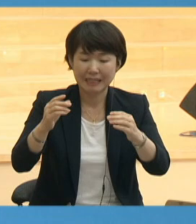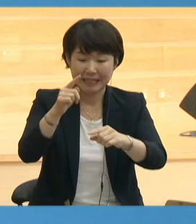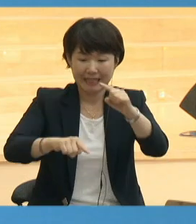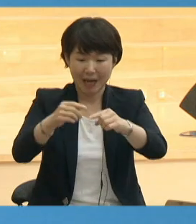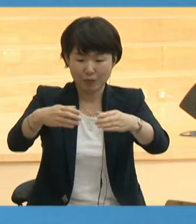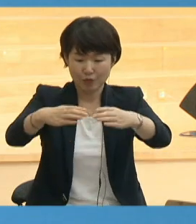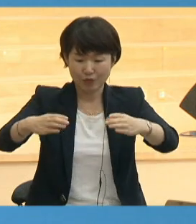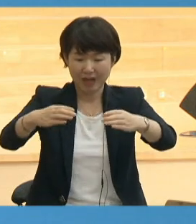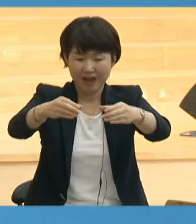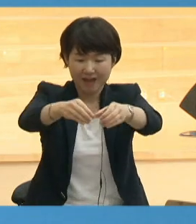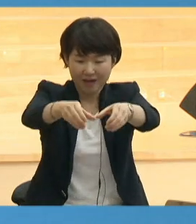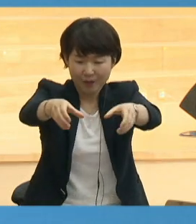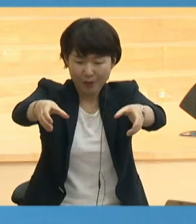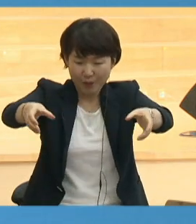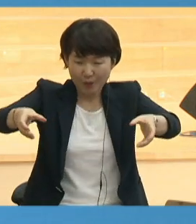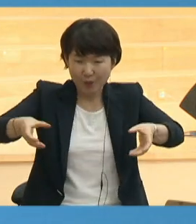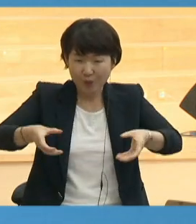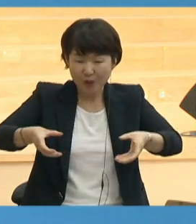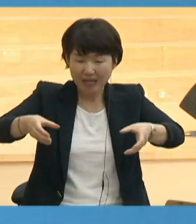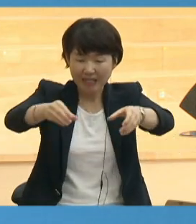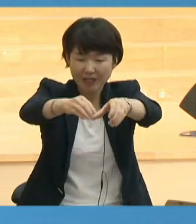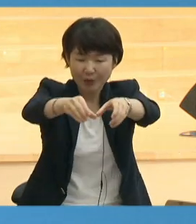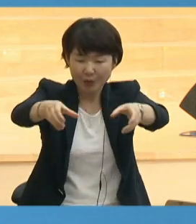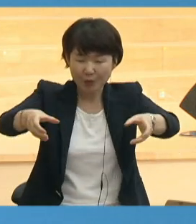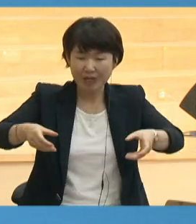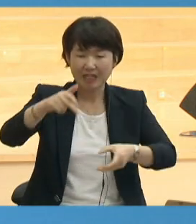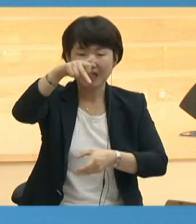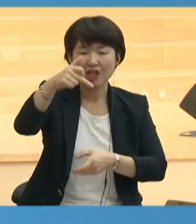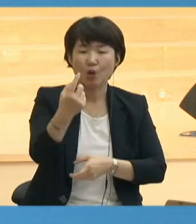코르크 층 의 수피가 다